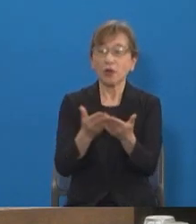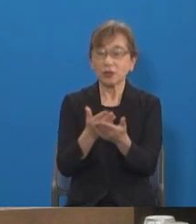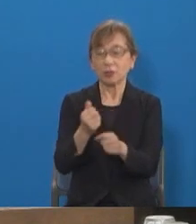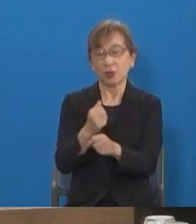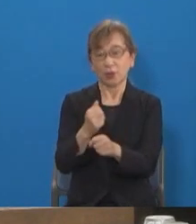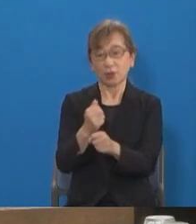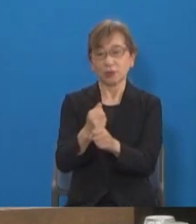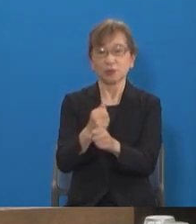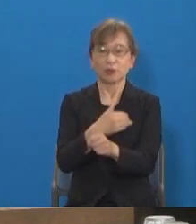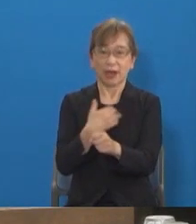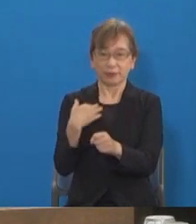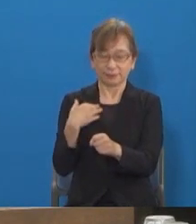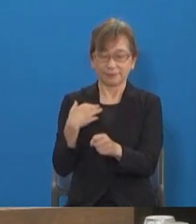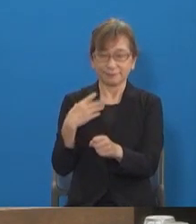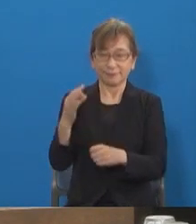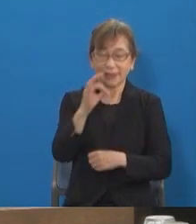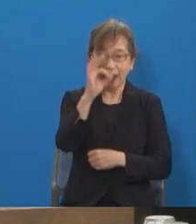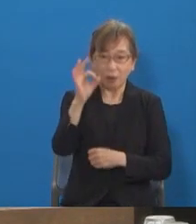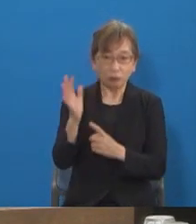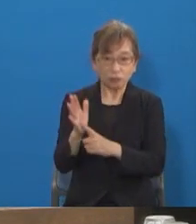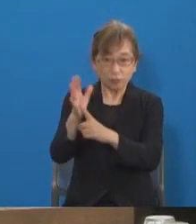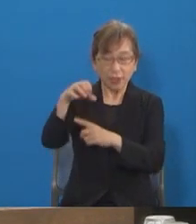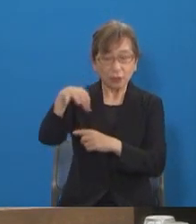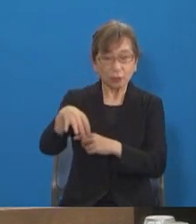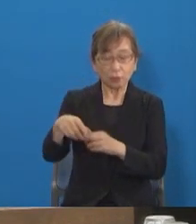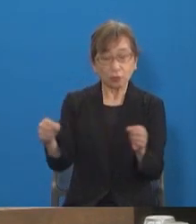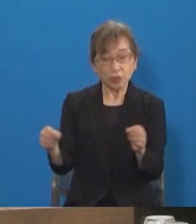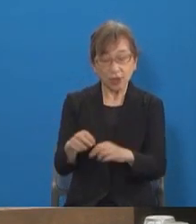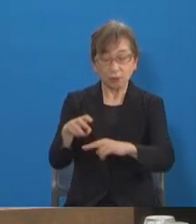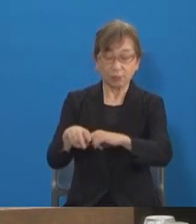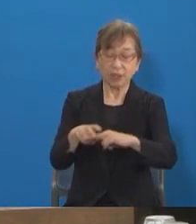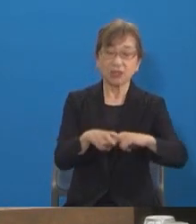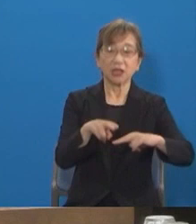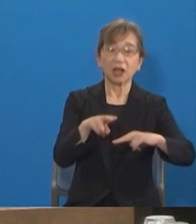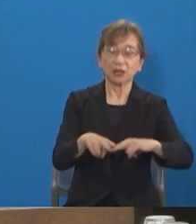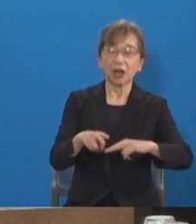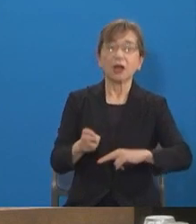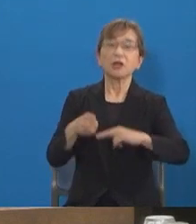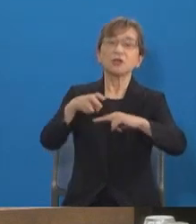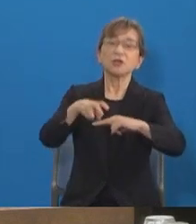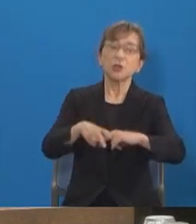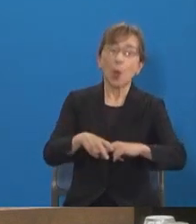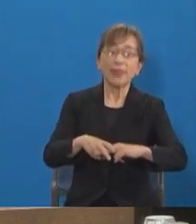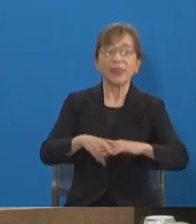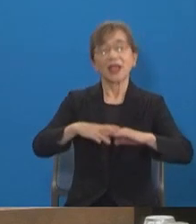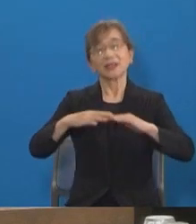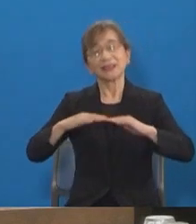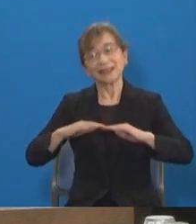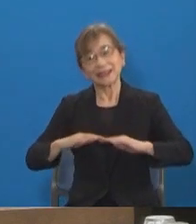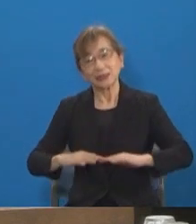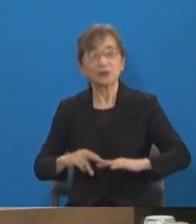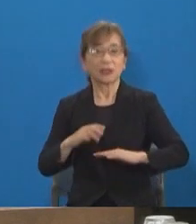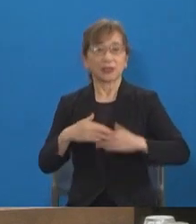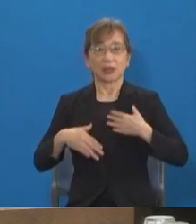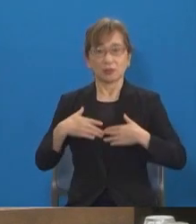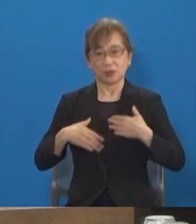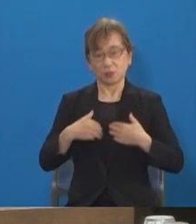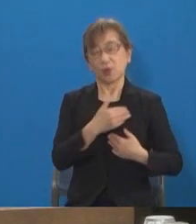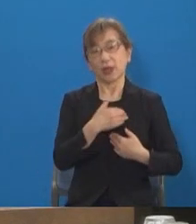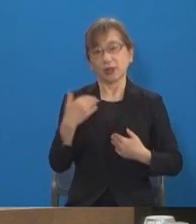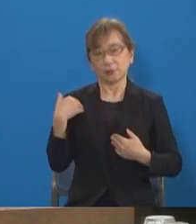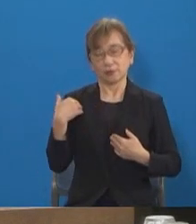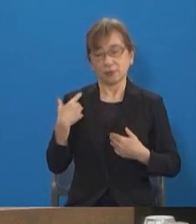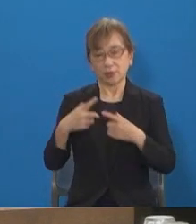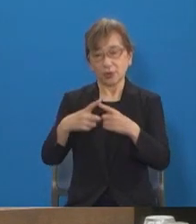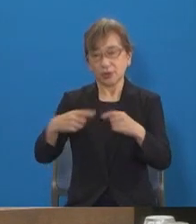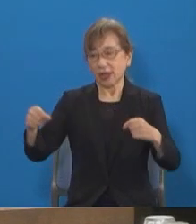ります。観光名所の付近にベンチがあれば、腰を落ち着けてじっくり楽しむこともできます。全